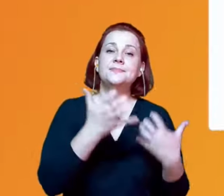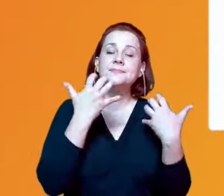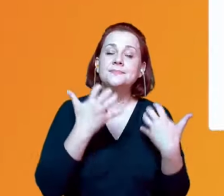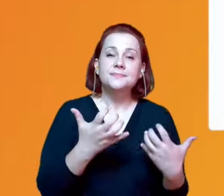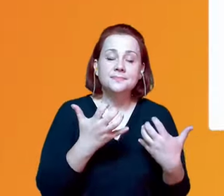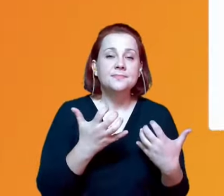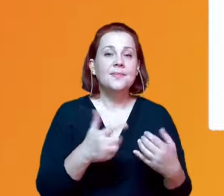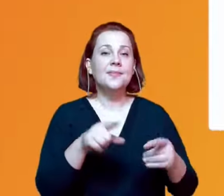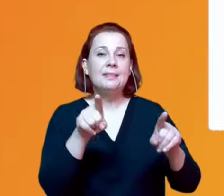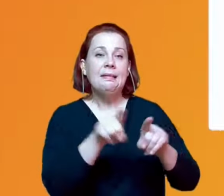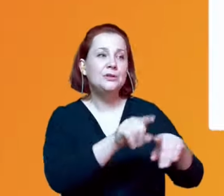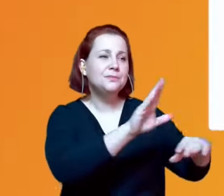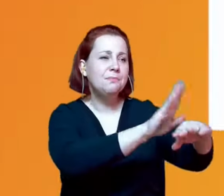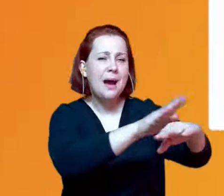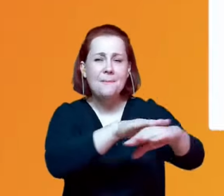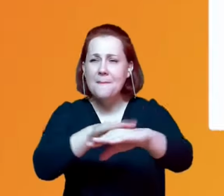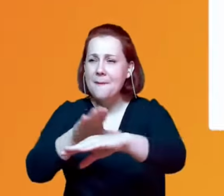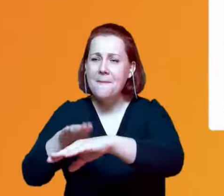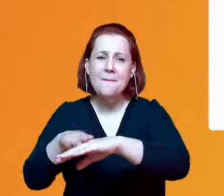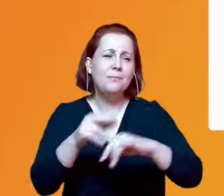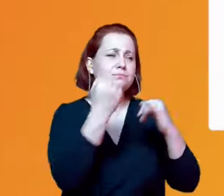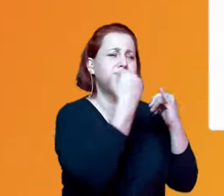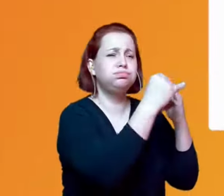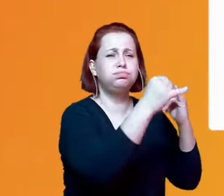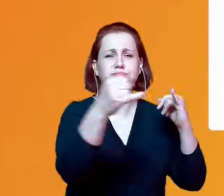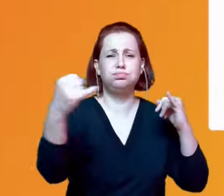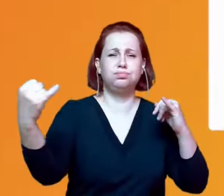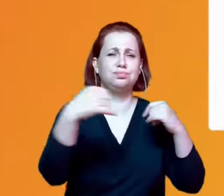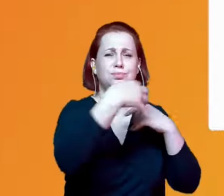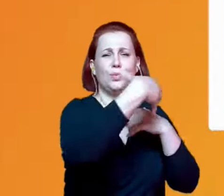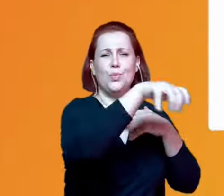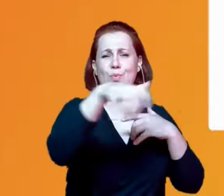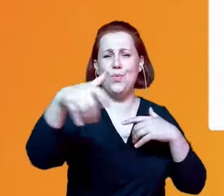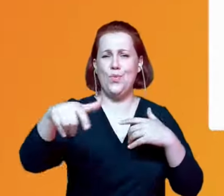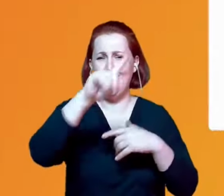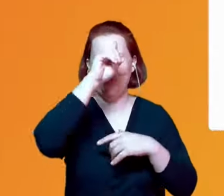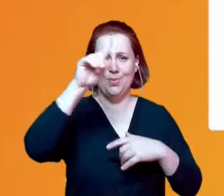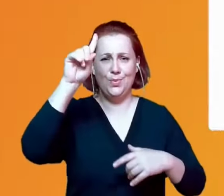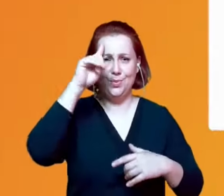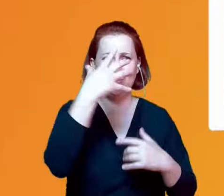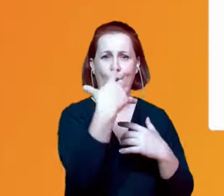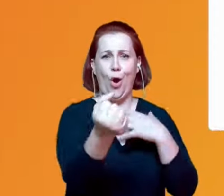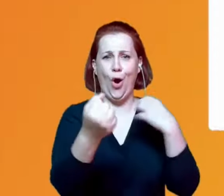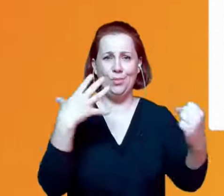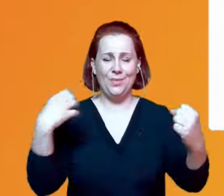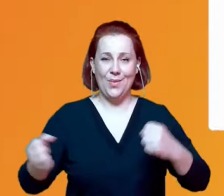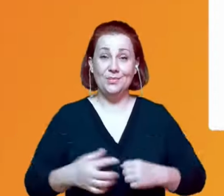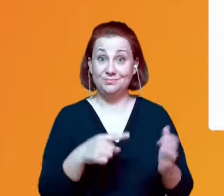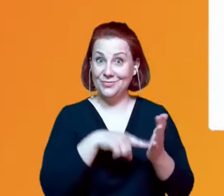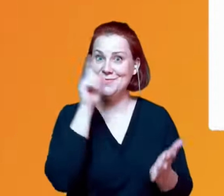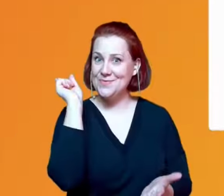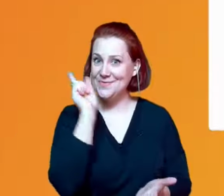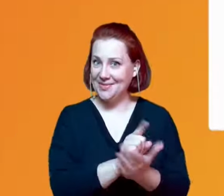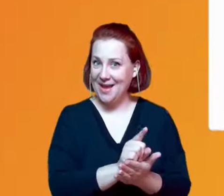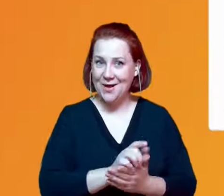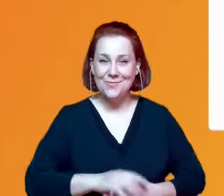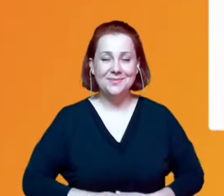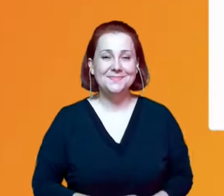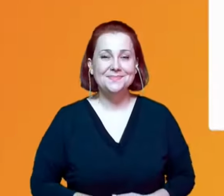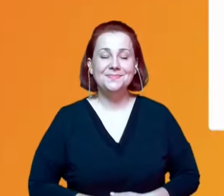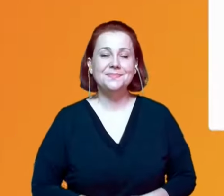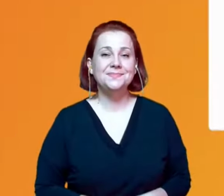zwrócić się do możliwie jak najbardziej różnorodnej grupy odbiorców. To się udało. Muszę